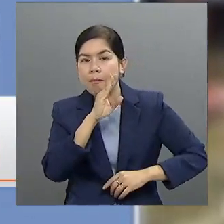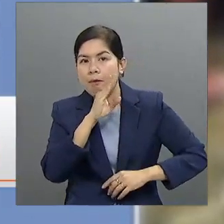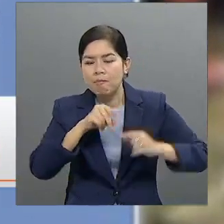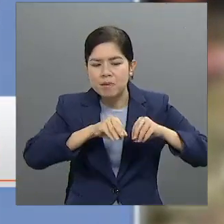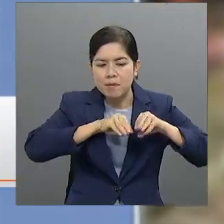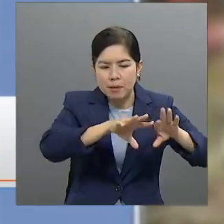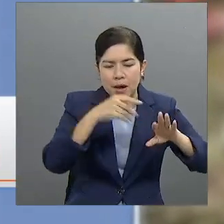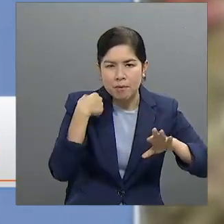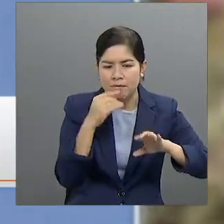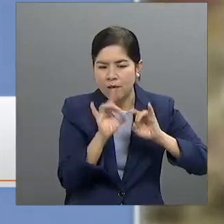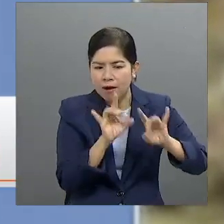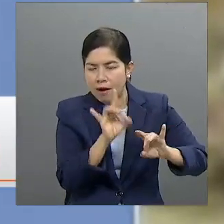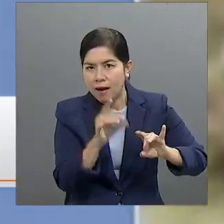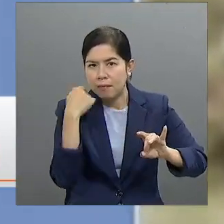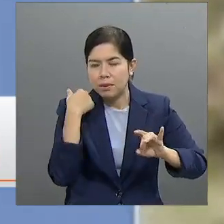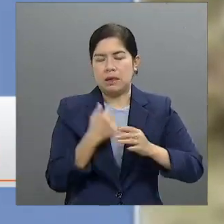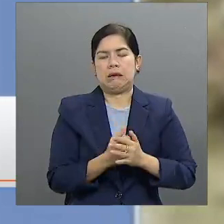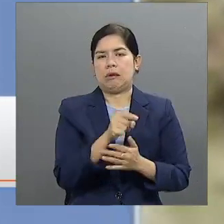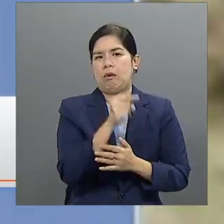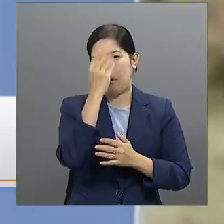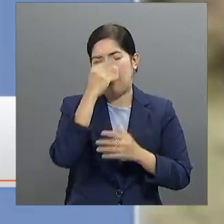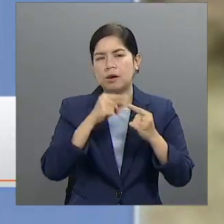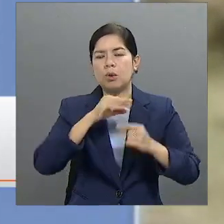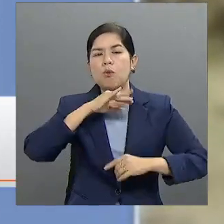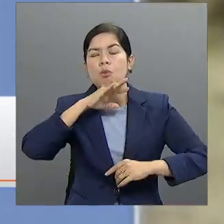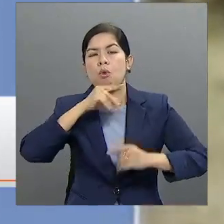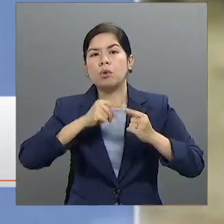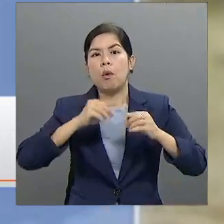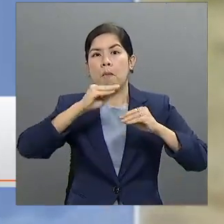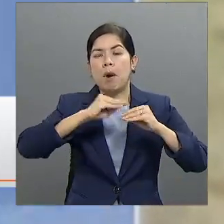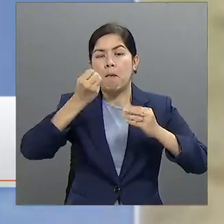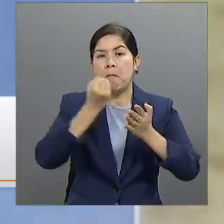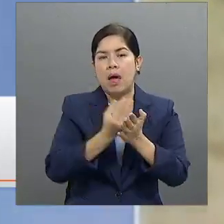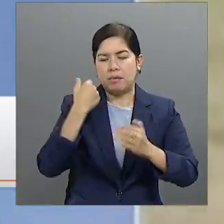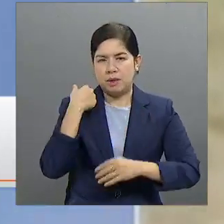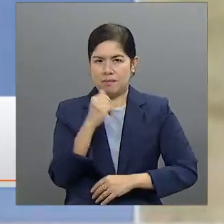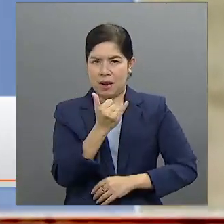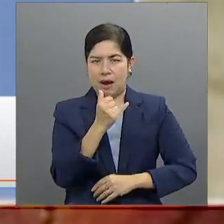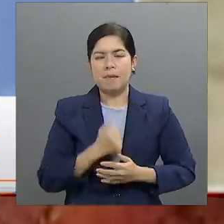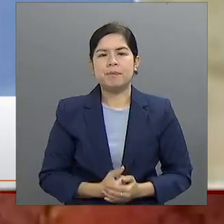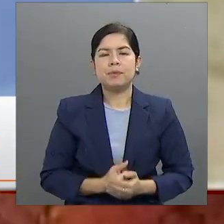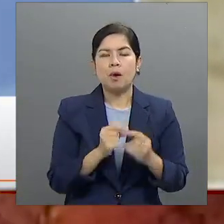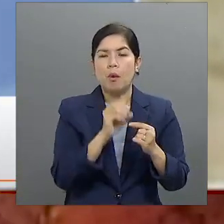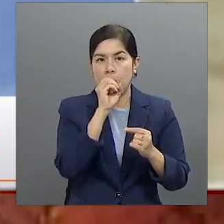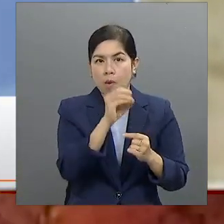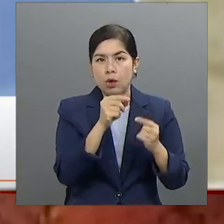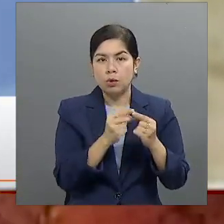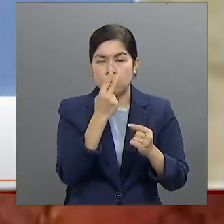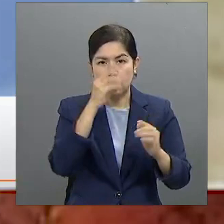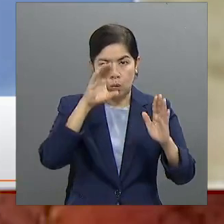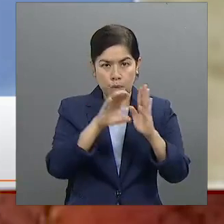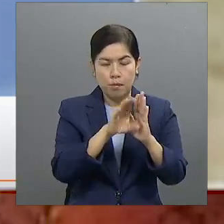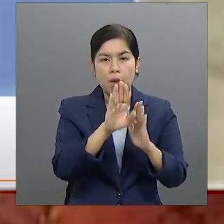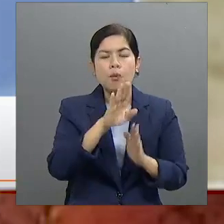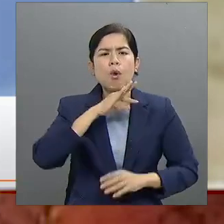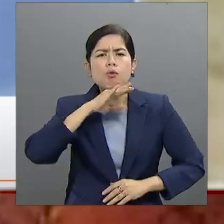ก่อนหน้านี้ราคาเนื้อหมูเพิ่มสูงขึ้นไงฮะก็เลยมีการปล่อยข่าวนี้ออกมาโดยระบุว่าภาพหมูที่นำมาประกอบในข่าวเนี่ยเป็นภาพจากต่างประ